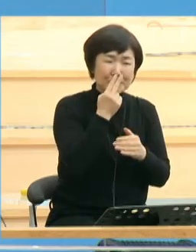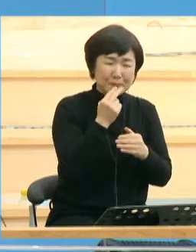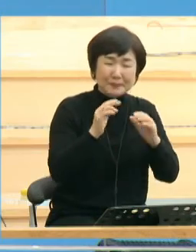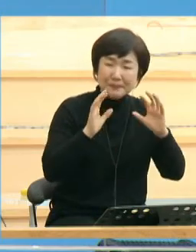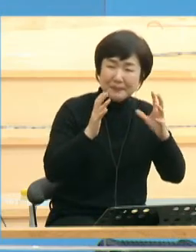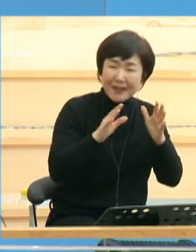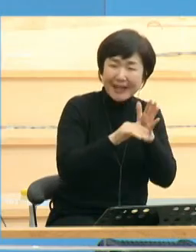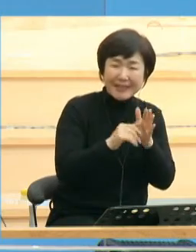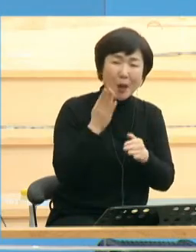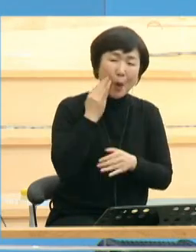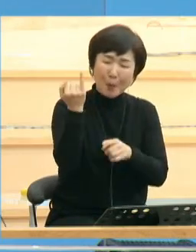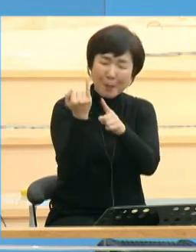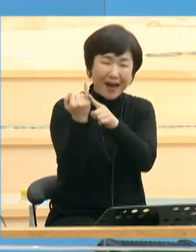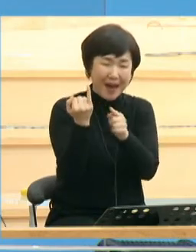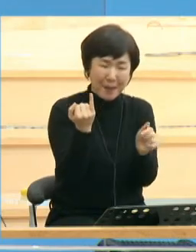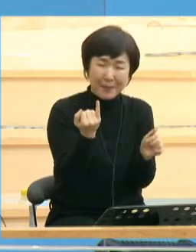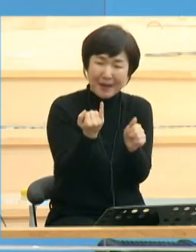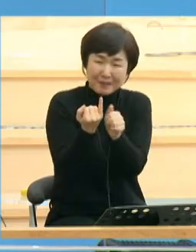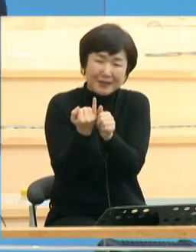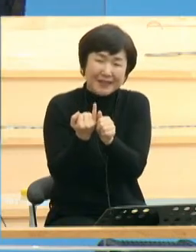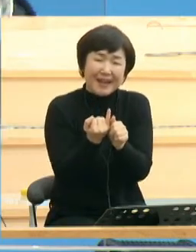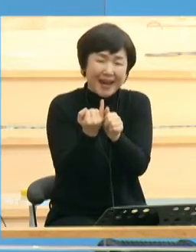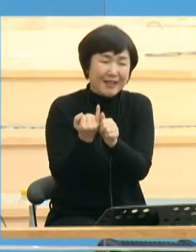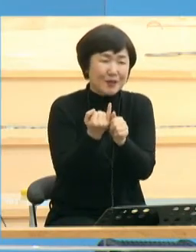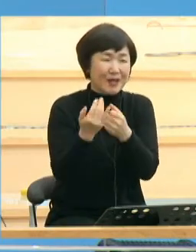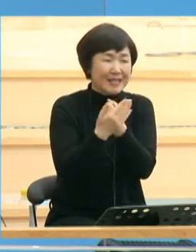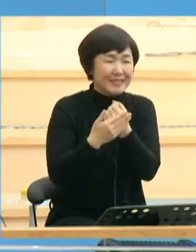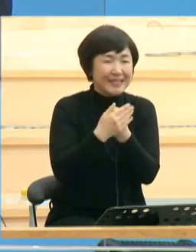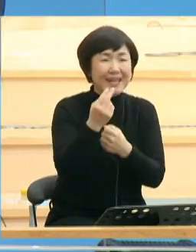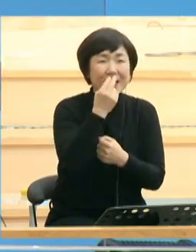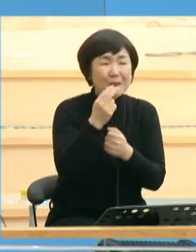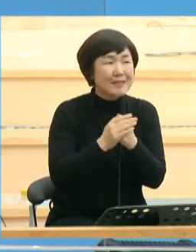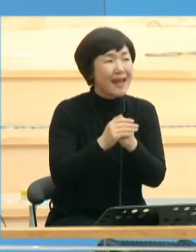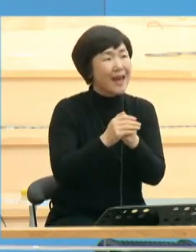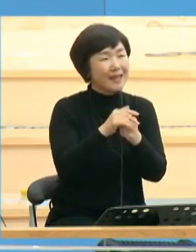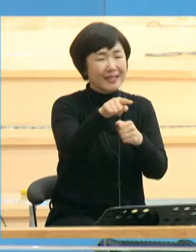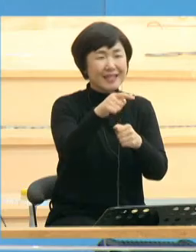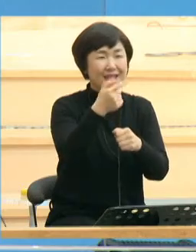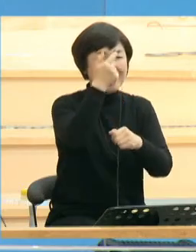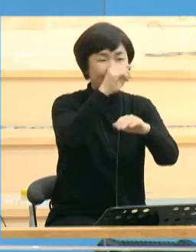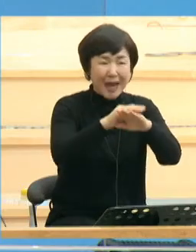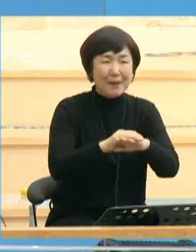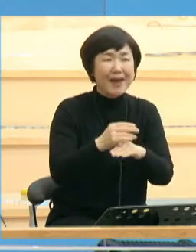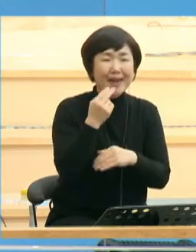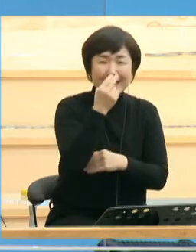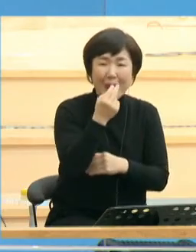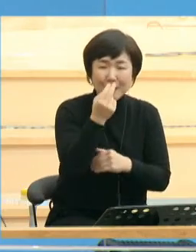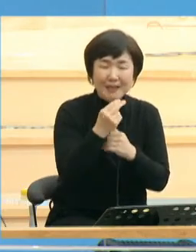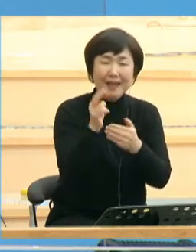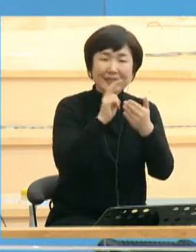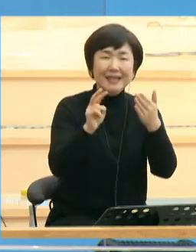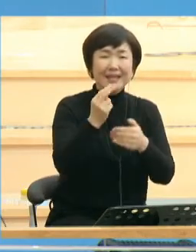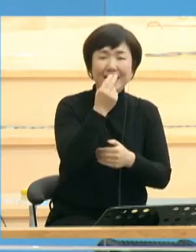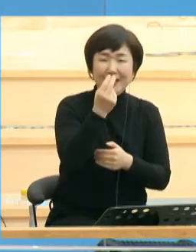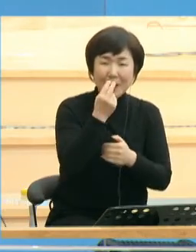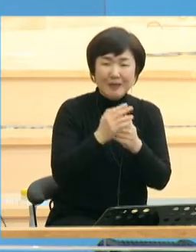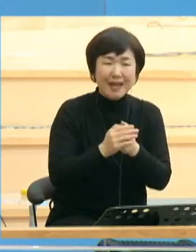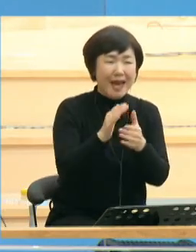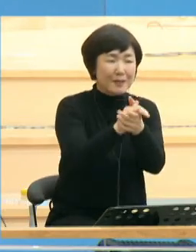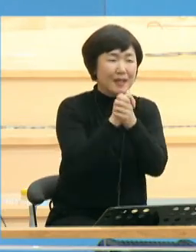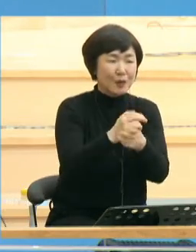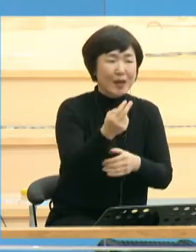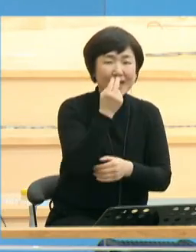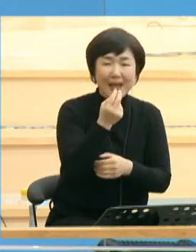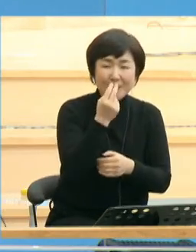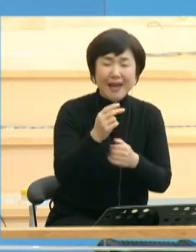가지고 그 기도 냄새 의 냄새 본당이 냄새 차냐 의 냄새 그 느낌 그 감격으로 체험과